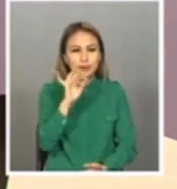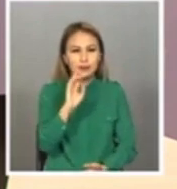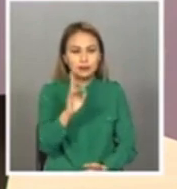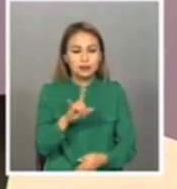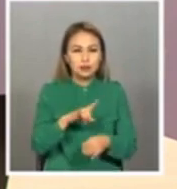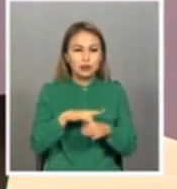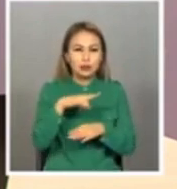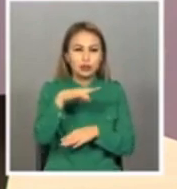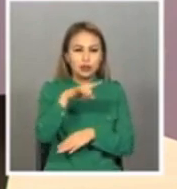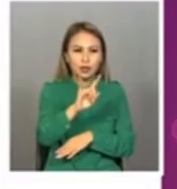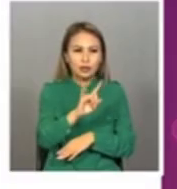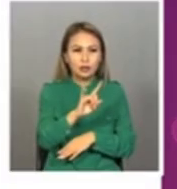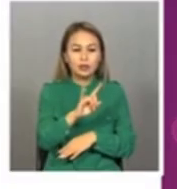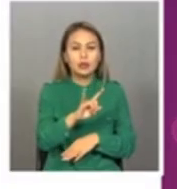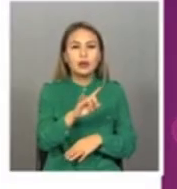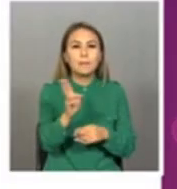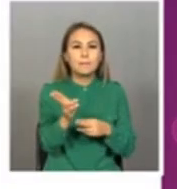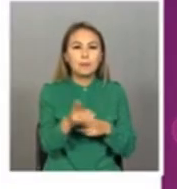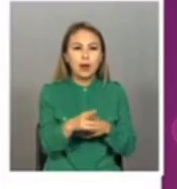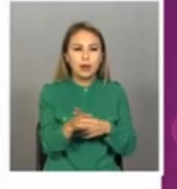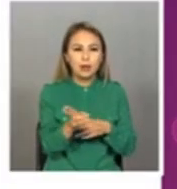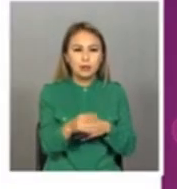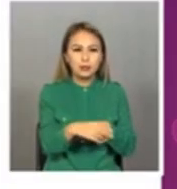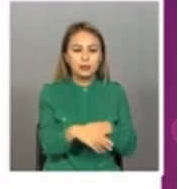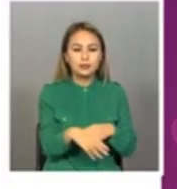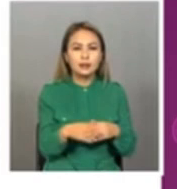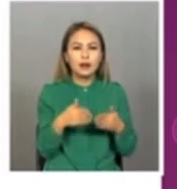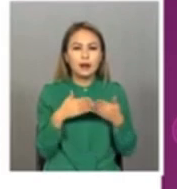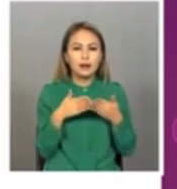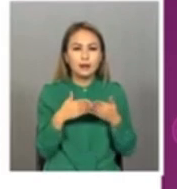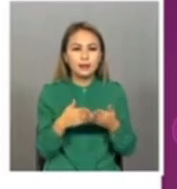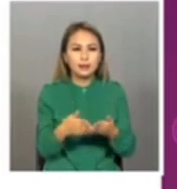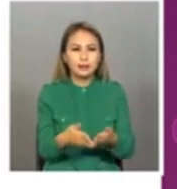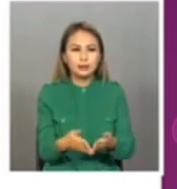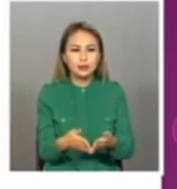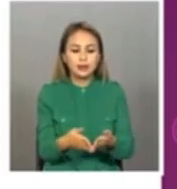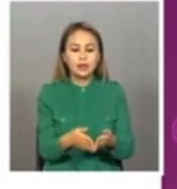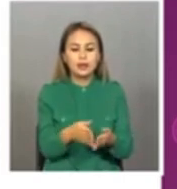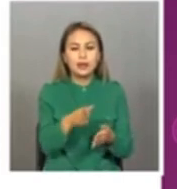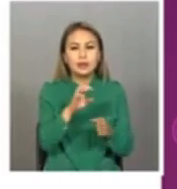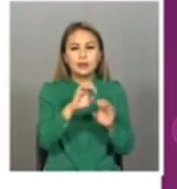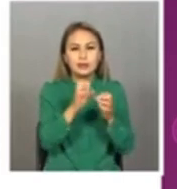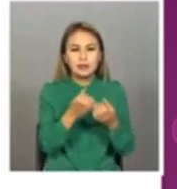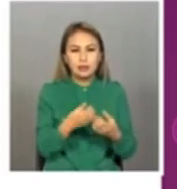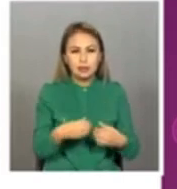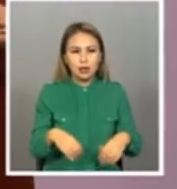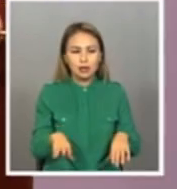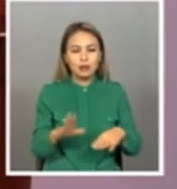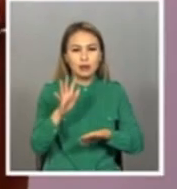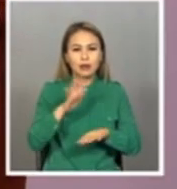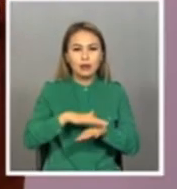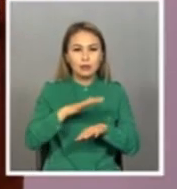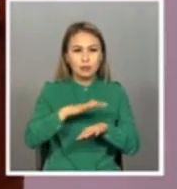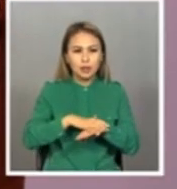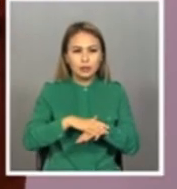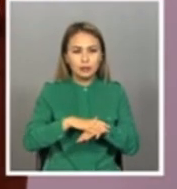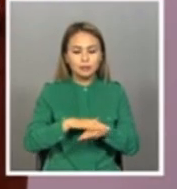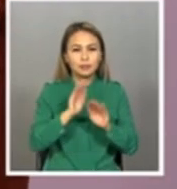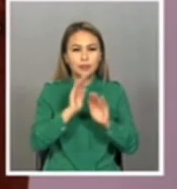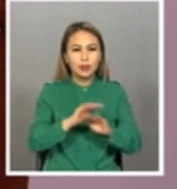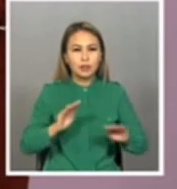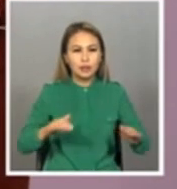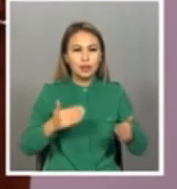тігішақ, балық, қайық, сирақ, қақпақ. Балалар, енді